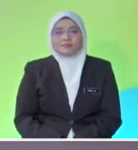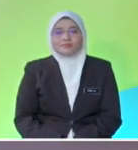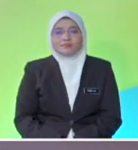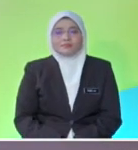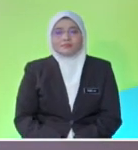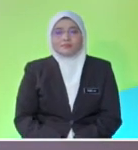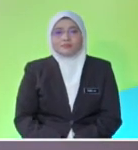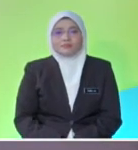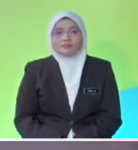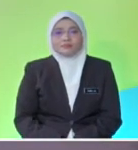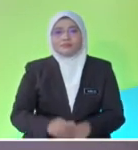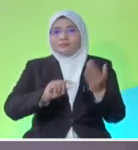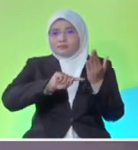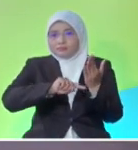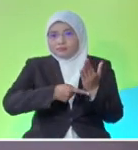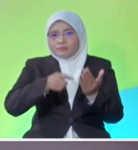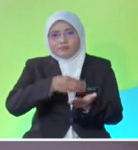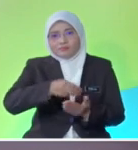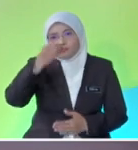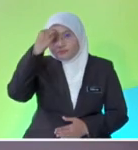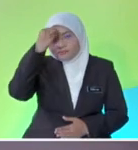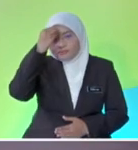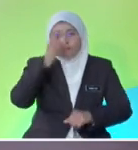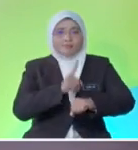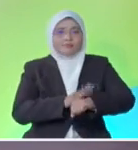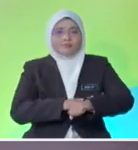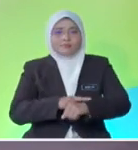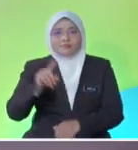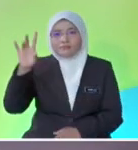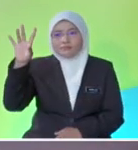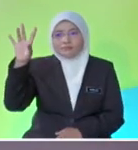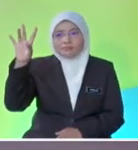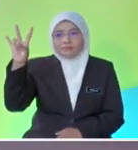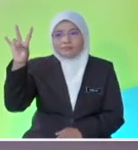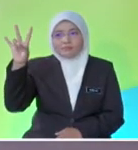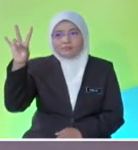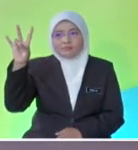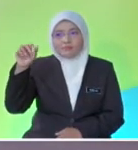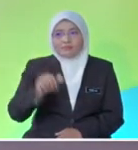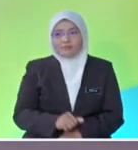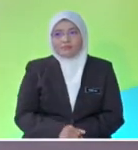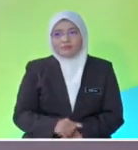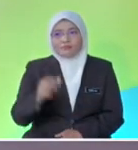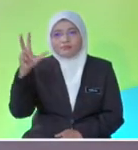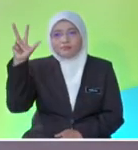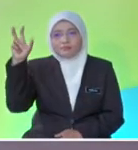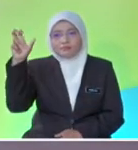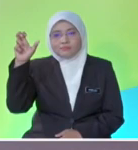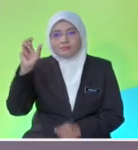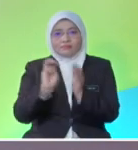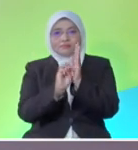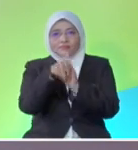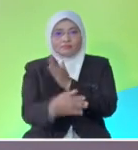belajar pada jam 7.30 minit pagi. Maksudnya